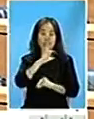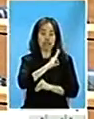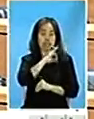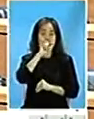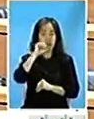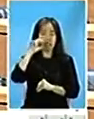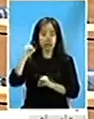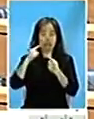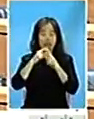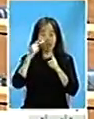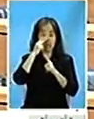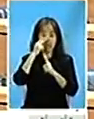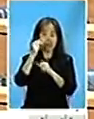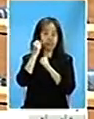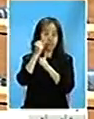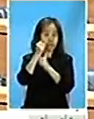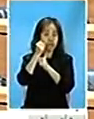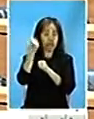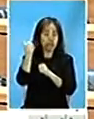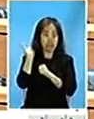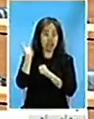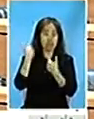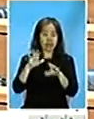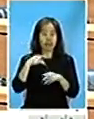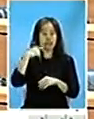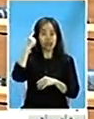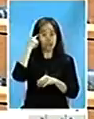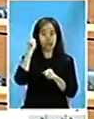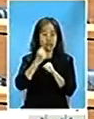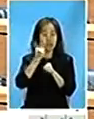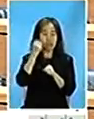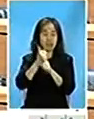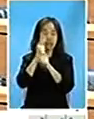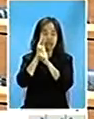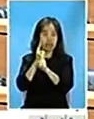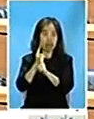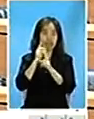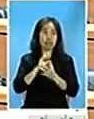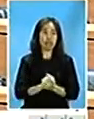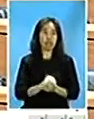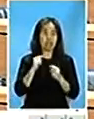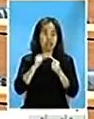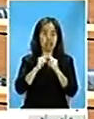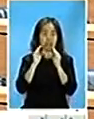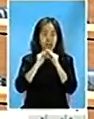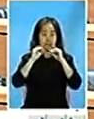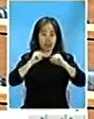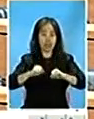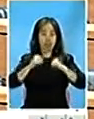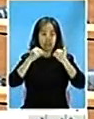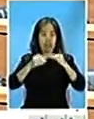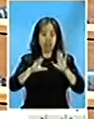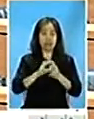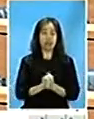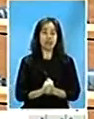ต่เราได้เห็นความพยายามของทางในส่วนของวิปแล้วผมคิดว่าในส่วนนี้ก็คงจะเป็นไปตามกรอบในที่ได้คุยเอาไว้นะมันมีทางที่เป็น